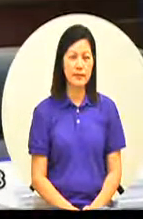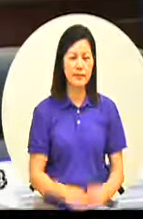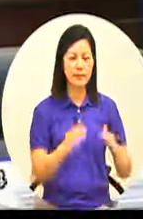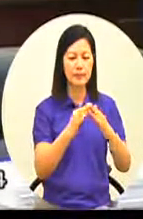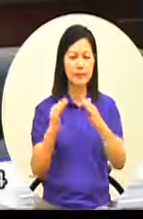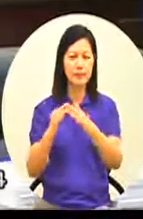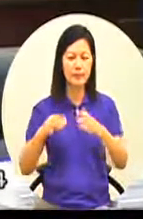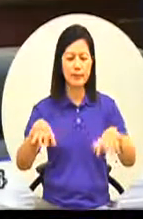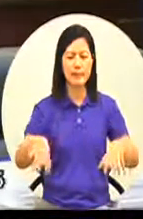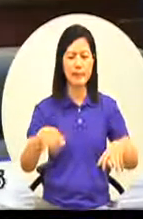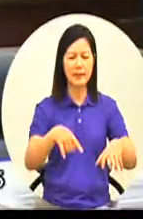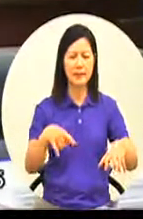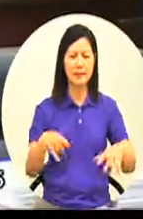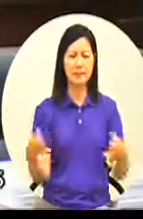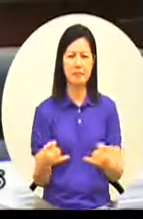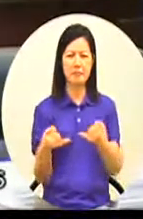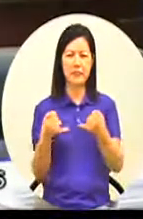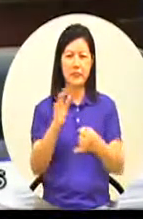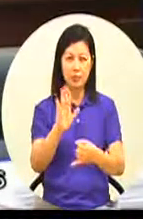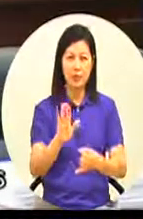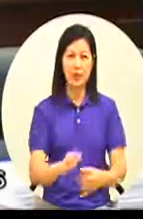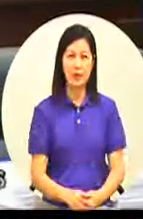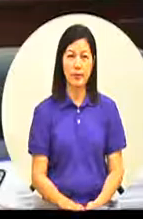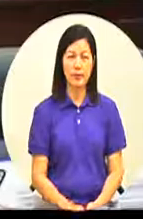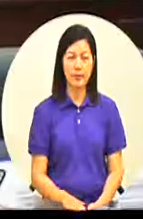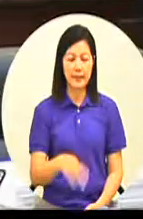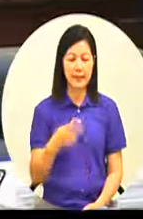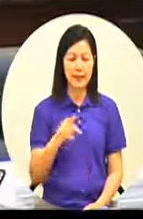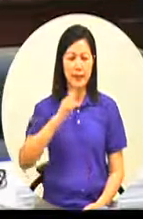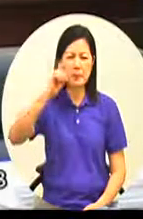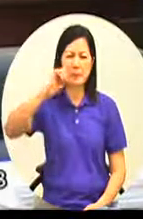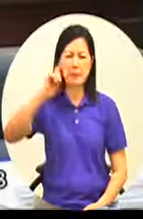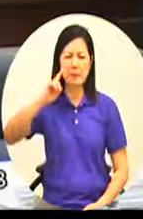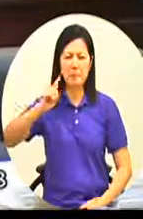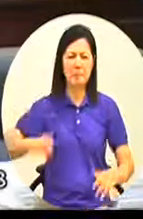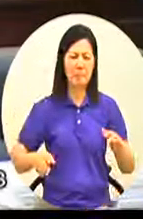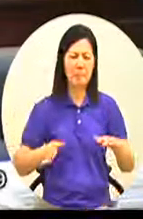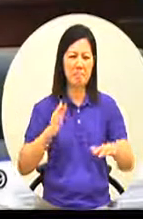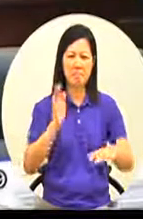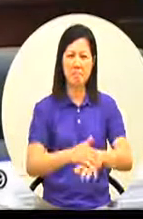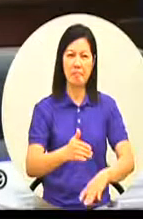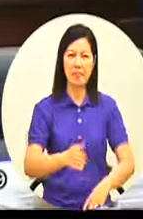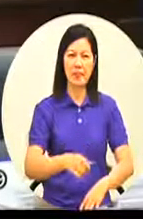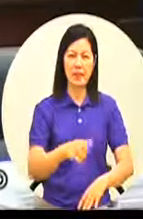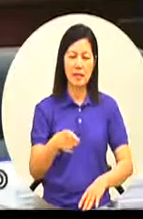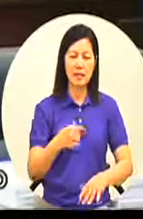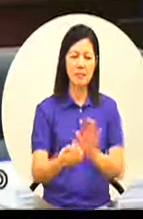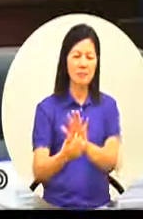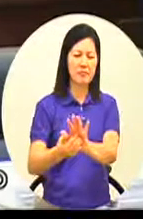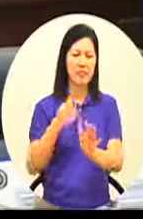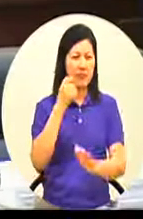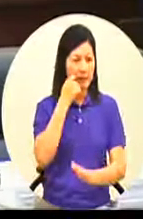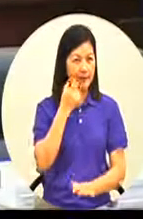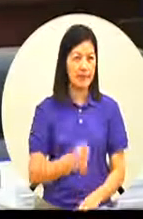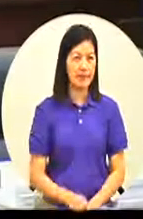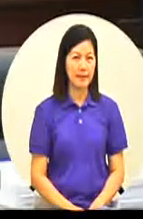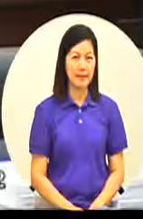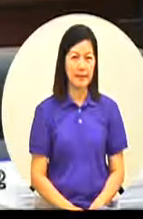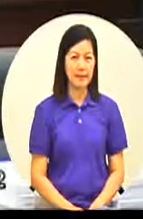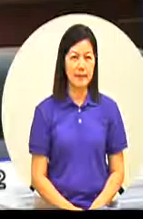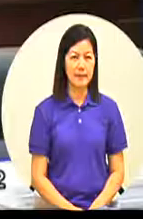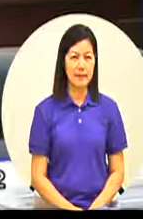系不睦啦，或者有些人就是检举达人，真的烦不胜烦。那包括很多